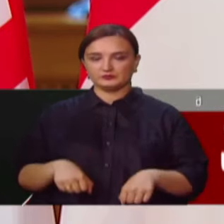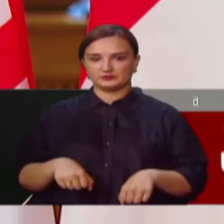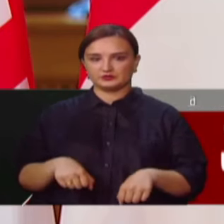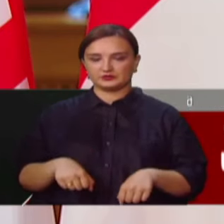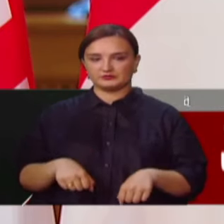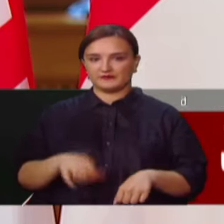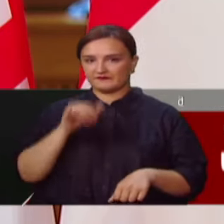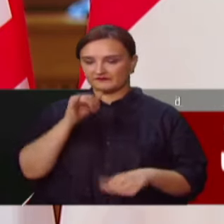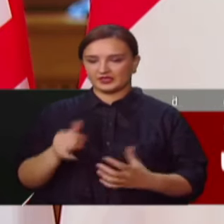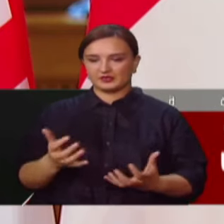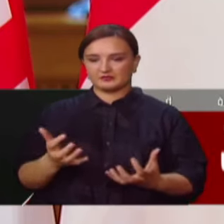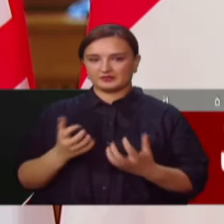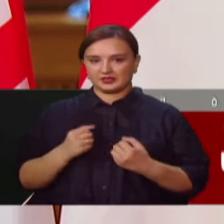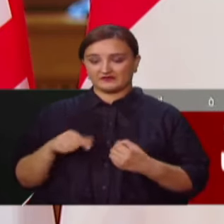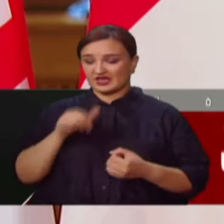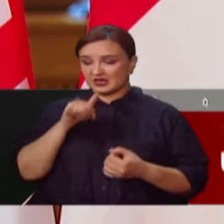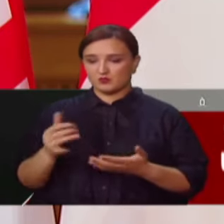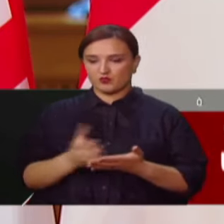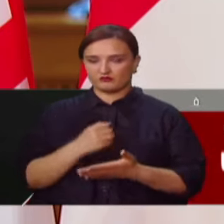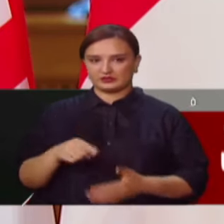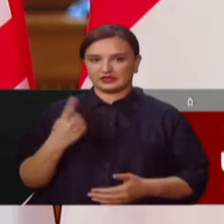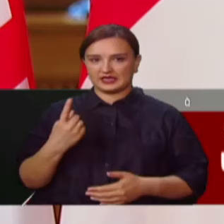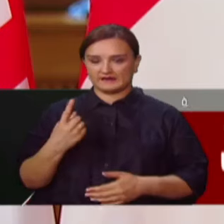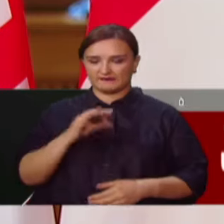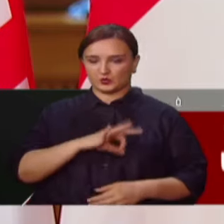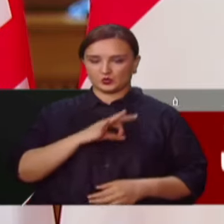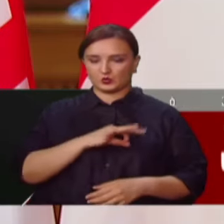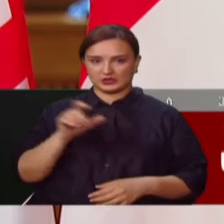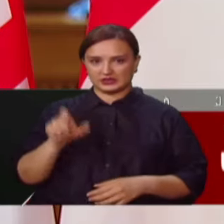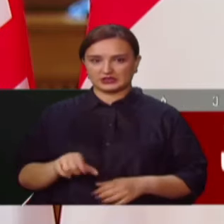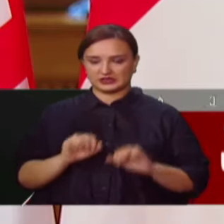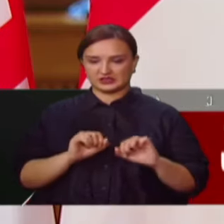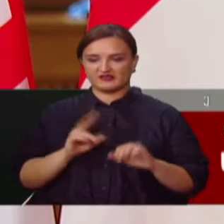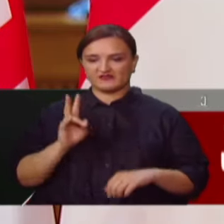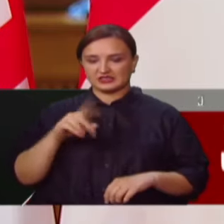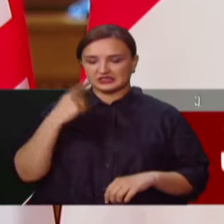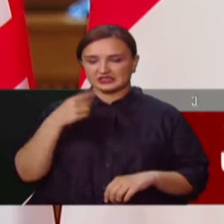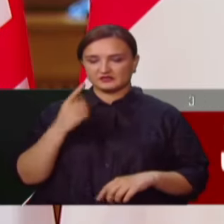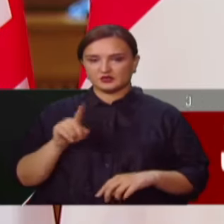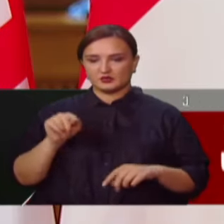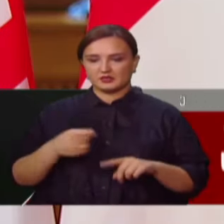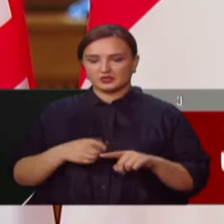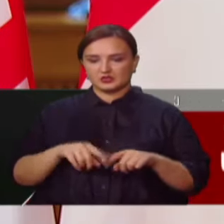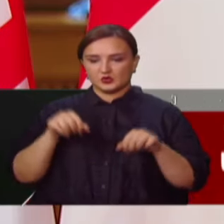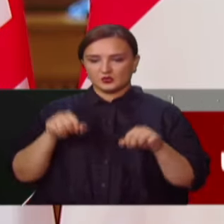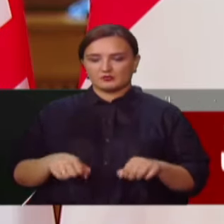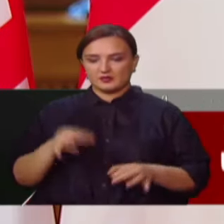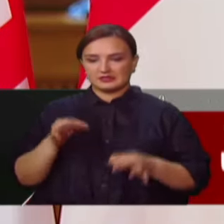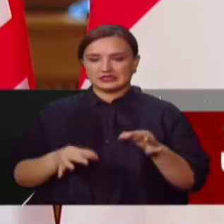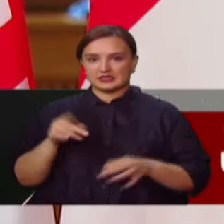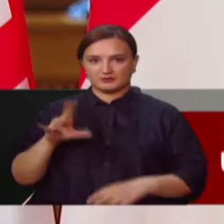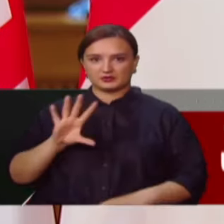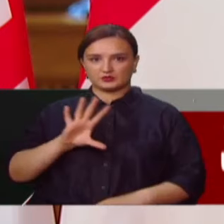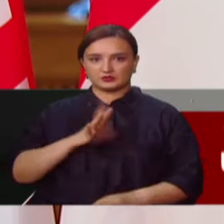უფლებამოსილება, ვერ იპოვით ამ ქვეყანაში ერთ კვალიფიციური იურისტს მაინც, ვინც იტყვის, რომ ეს უფლებამოსილება სასამართლოს